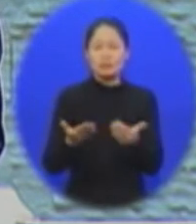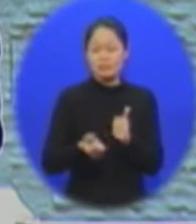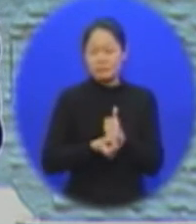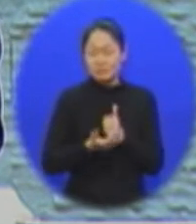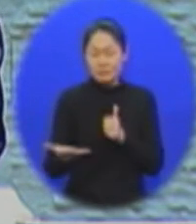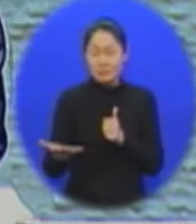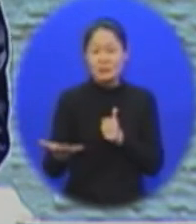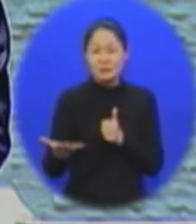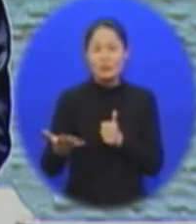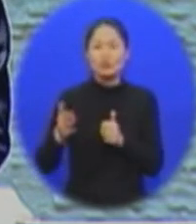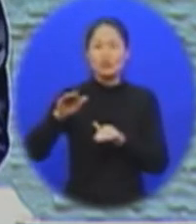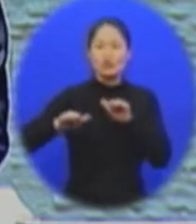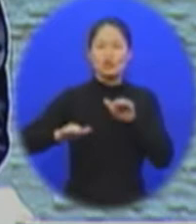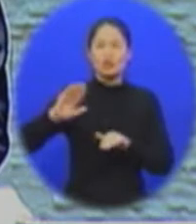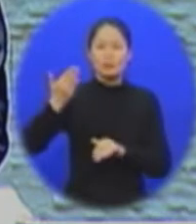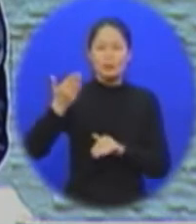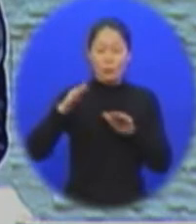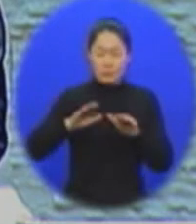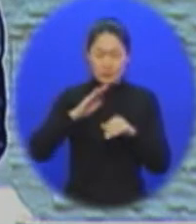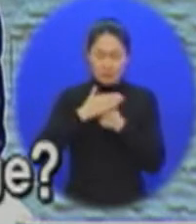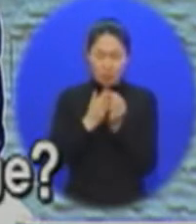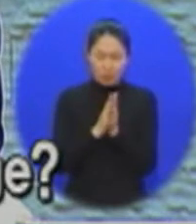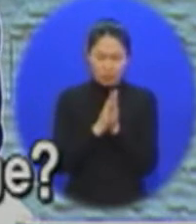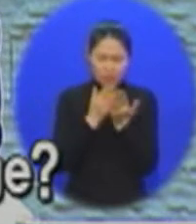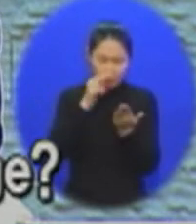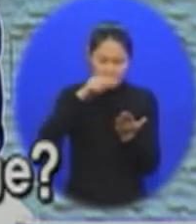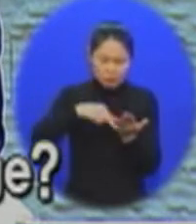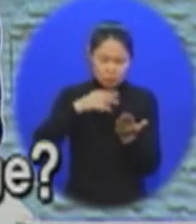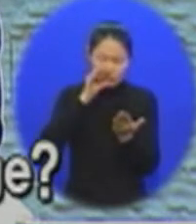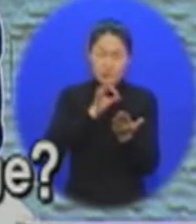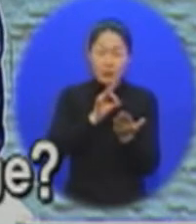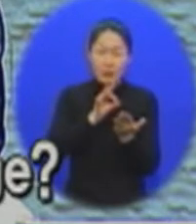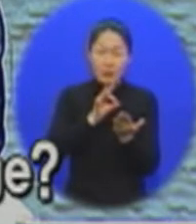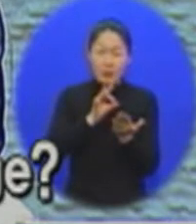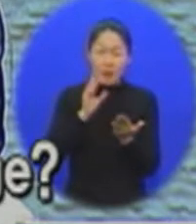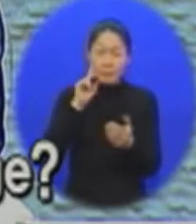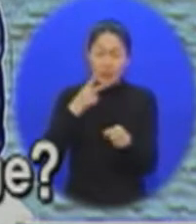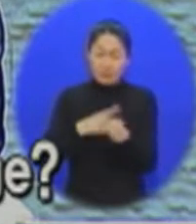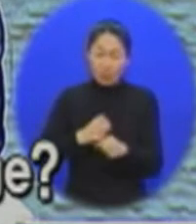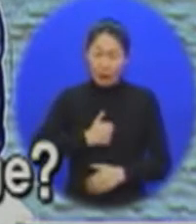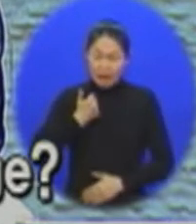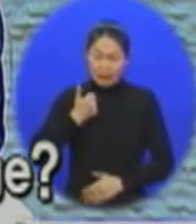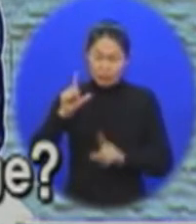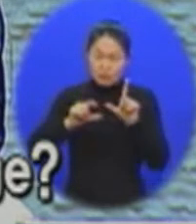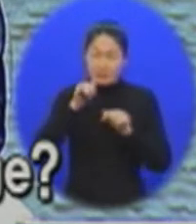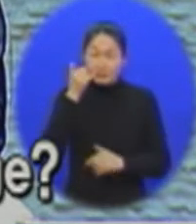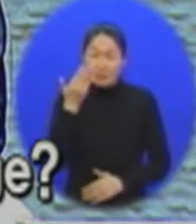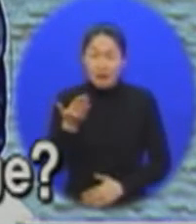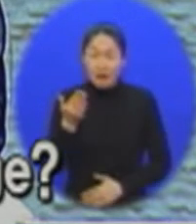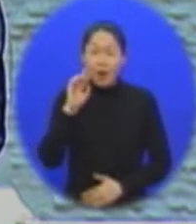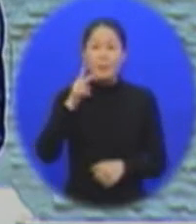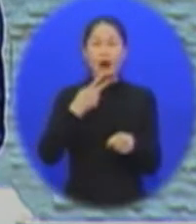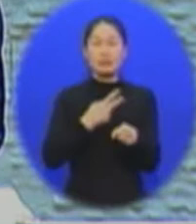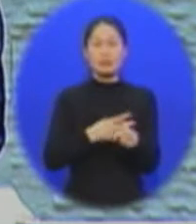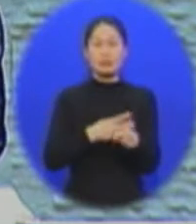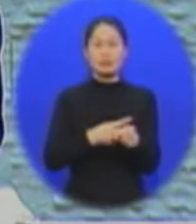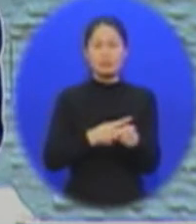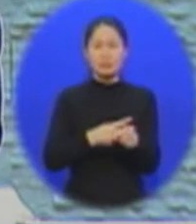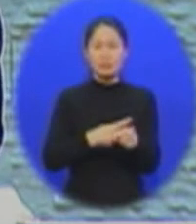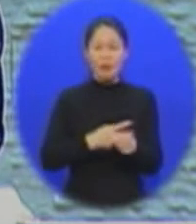오늘 이 말씀을 읽어 내려가는 중에 사도 바울이 화내는 거 봅니까 사제 바울이 뭐